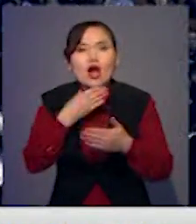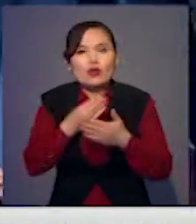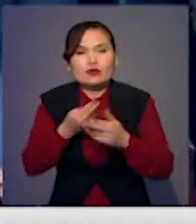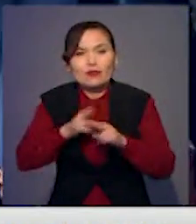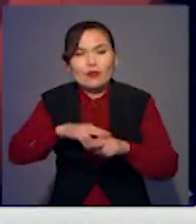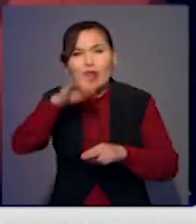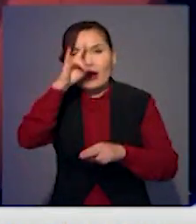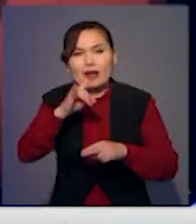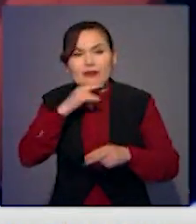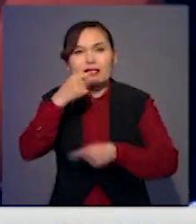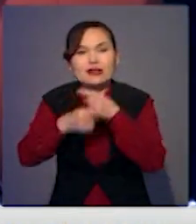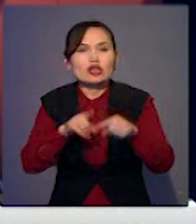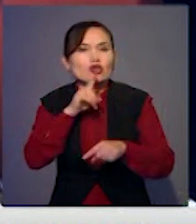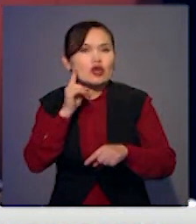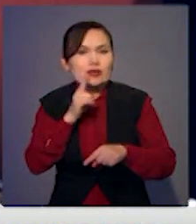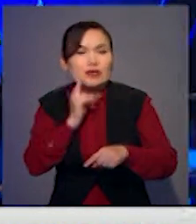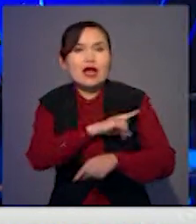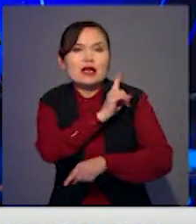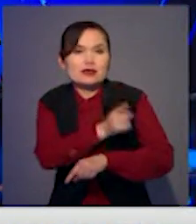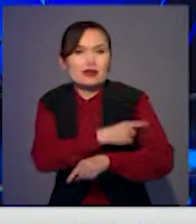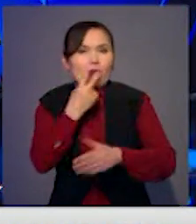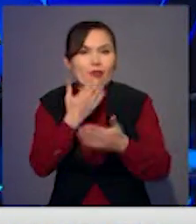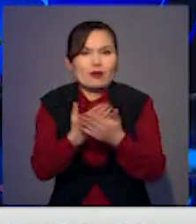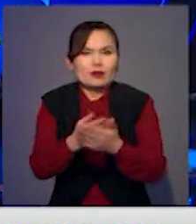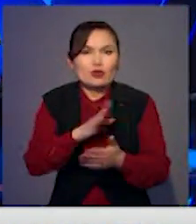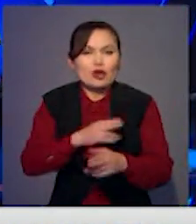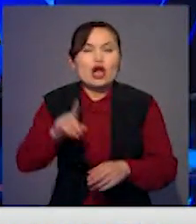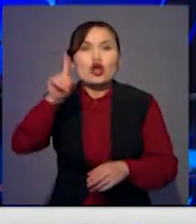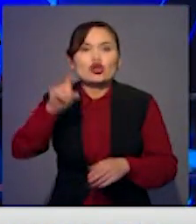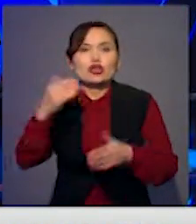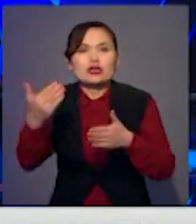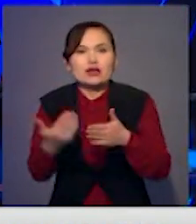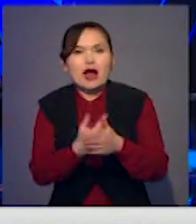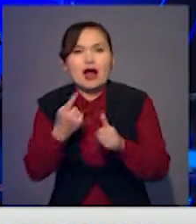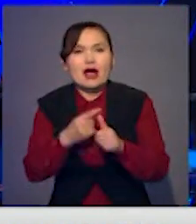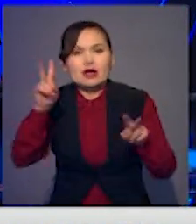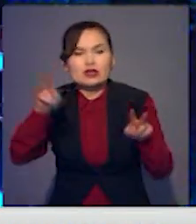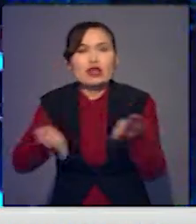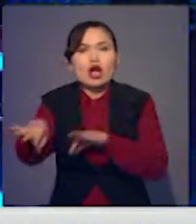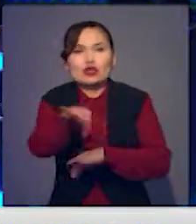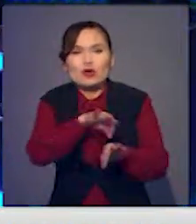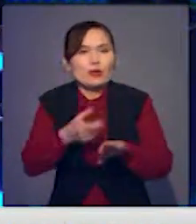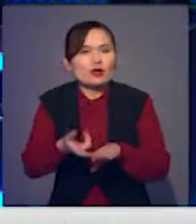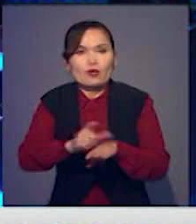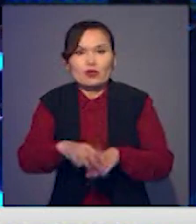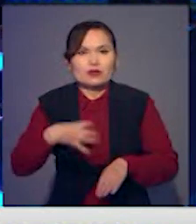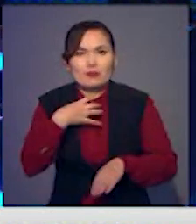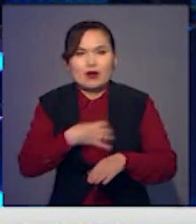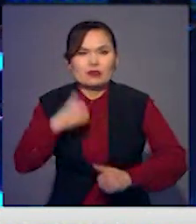білгірі болған жандардан үлгі алып, олар да жетістікке жетуге ұмтылады. 100 жаңа есім жобасының мәні де маңызы да